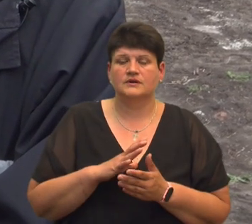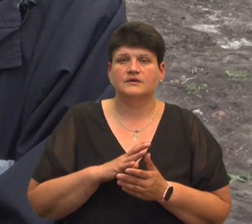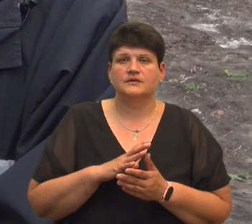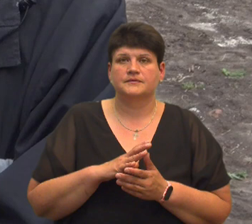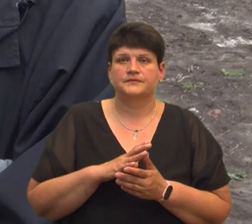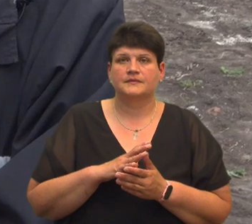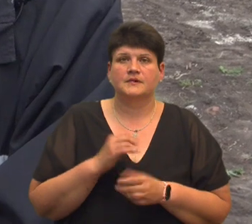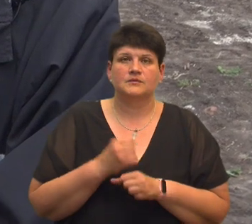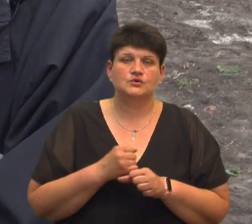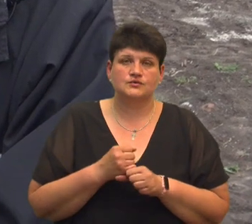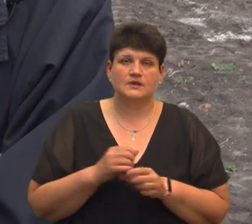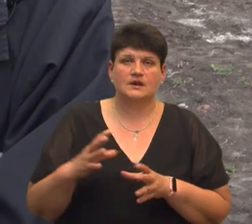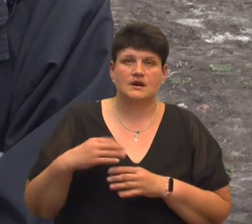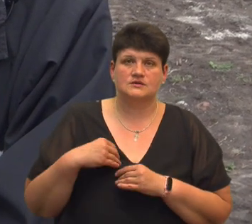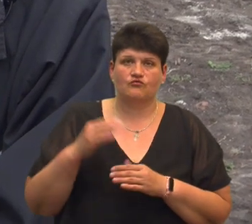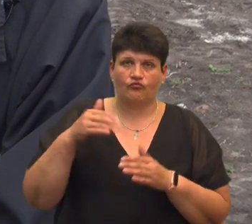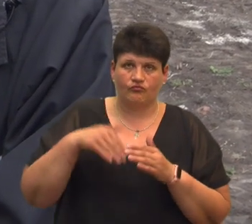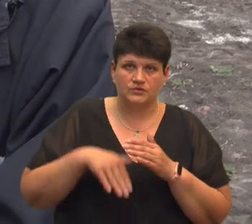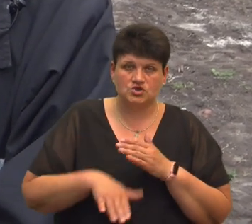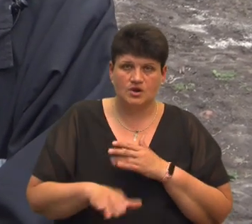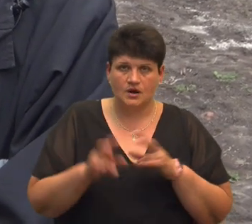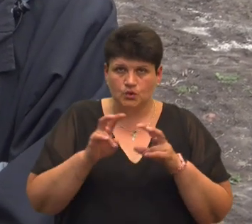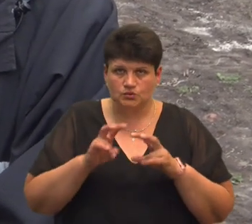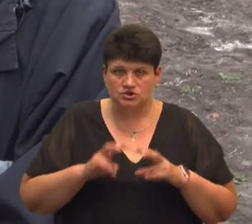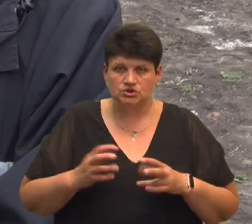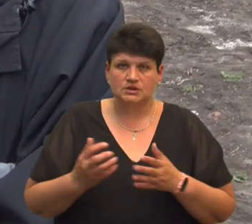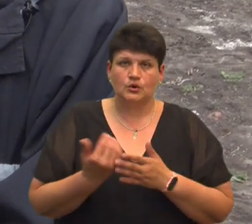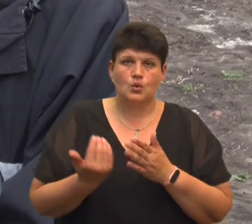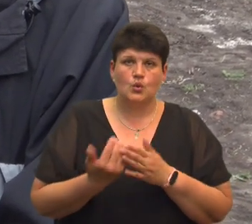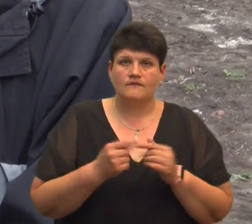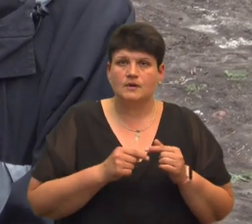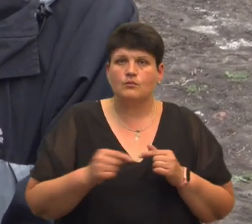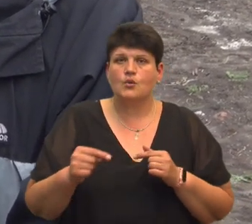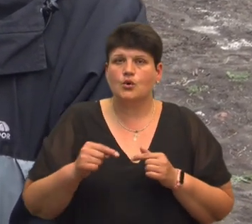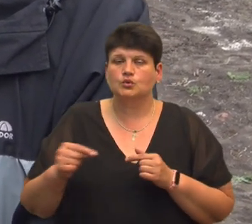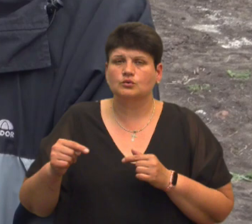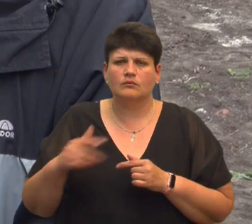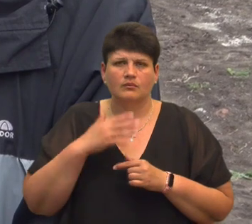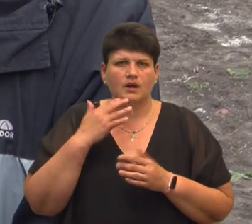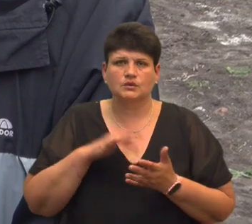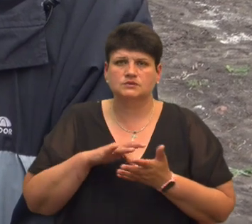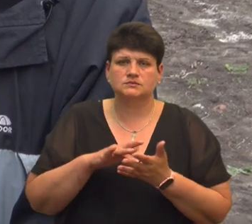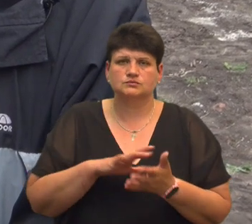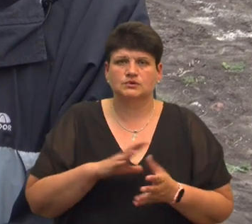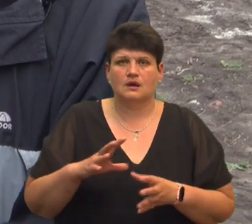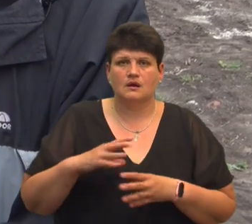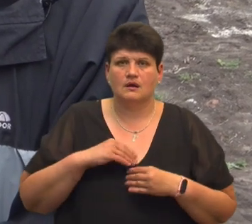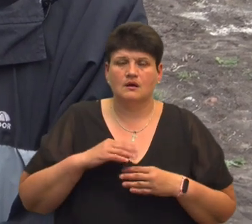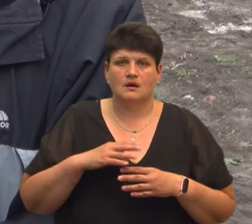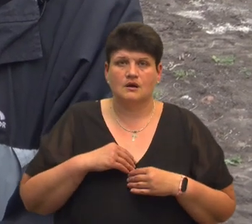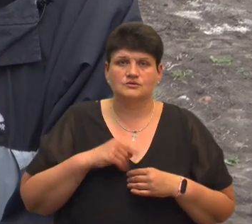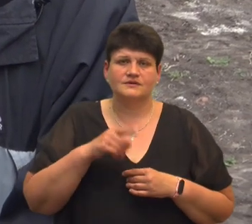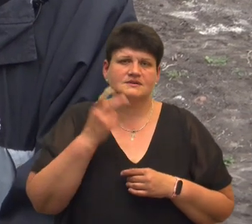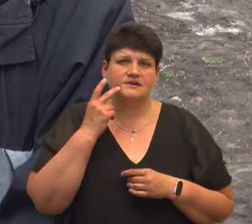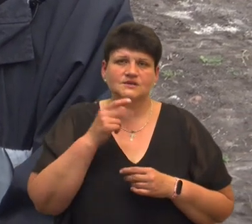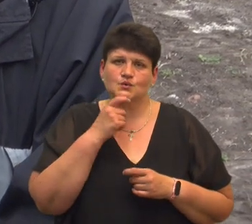Ми працювали разом в печерах, досліджували, знаходили нові продовження. Багато експедицій пройшли разом. Він завжди